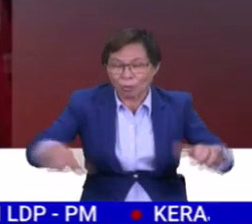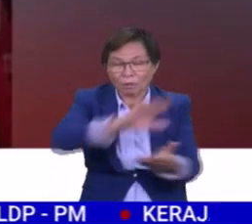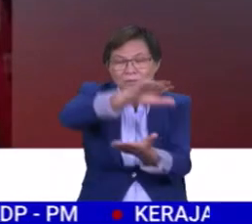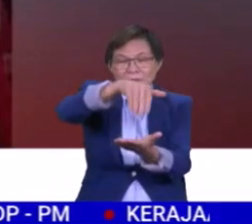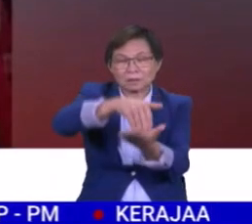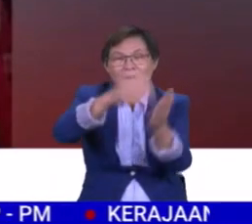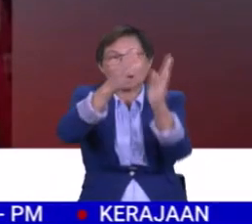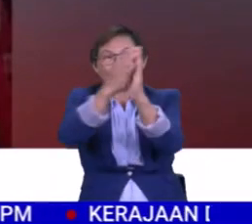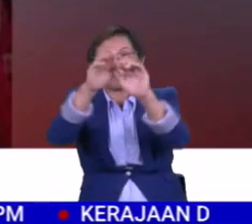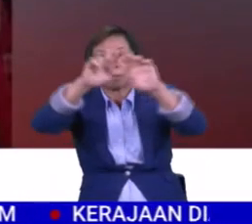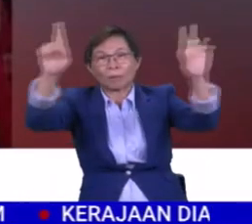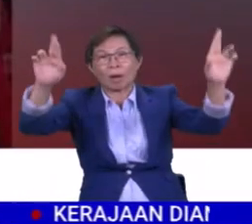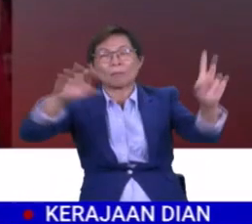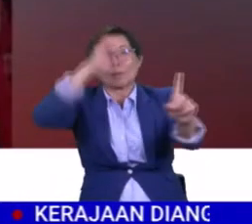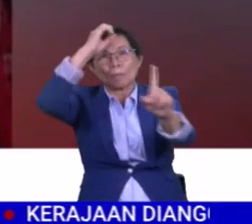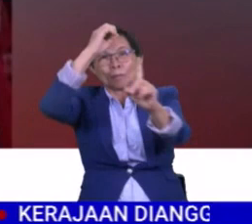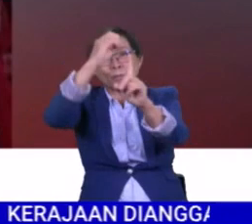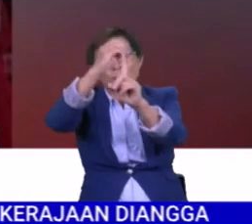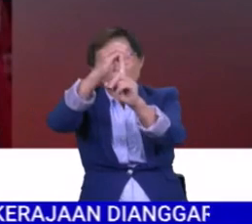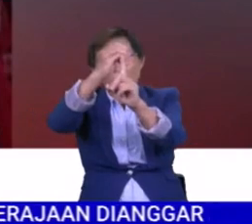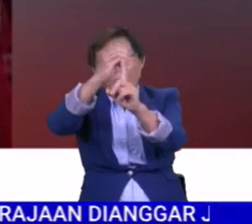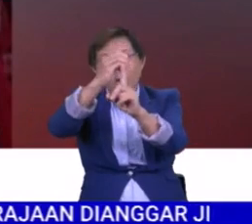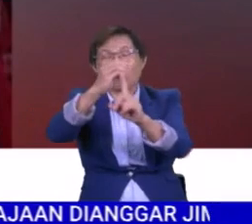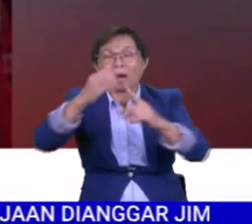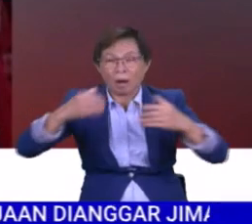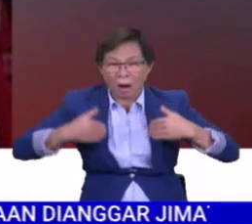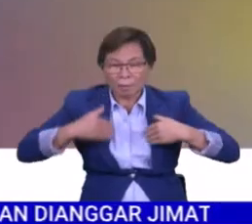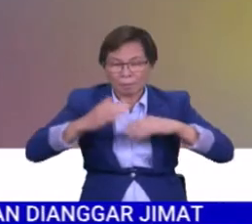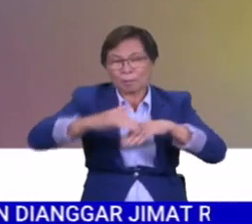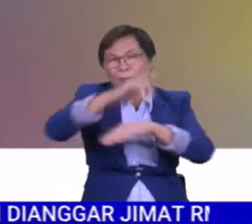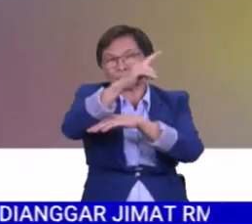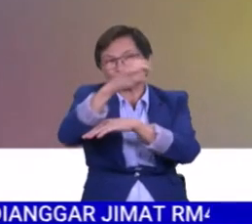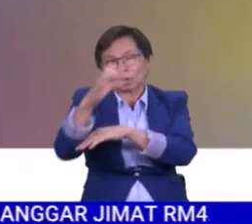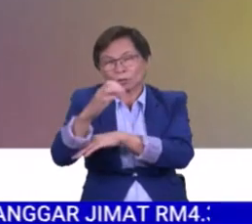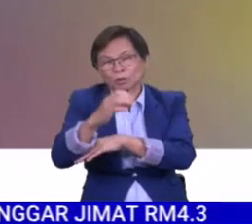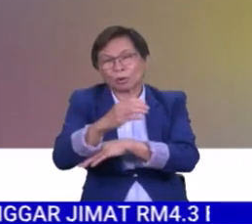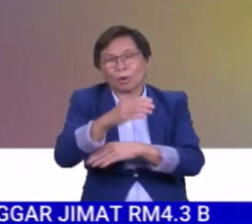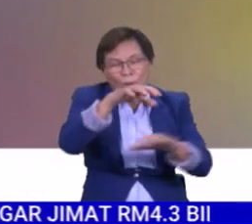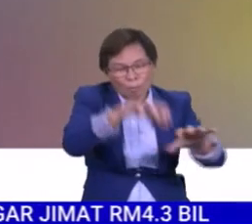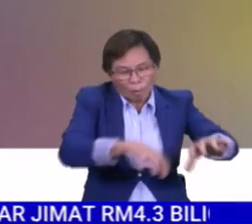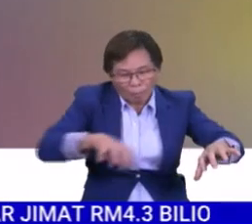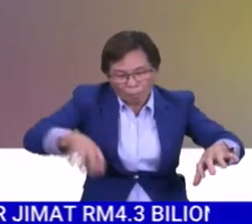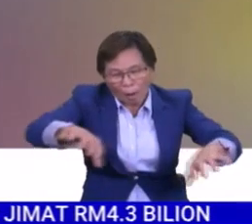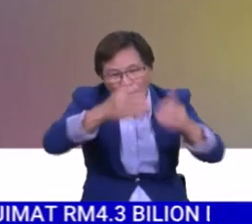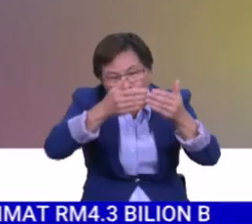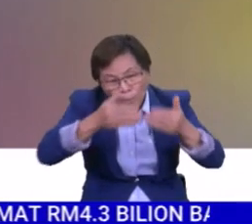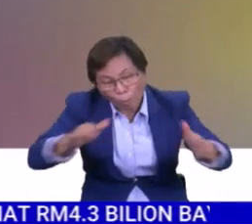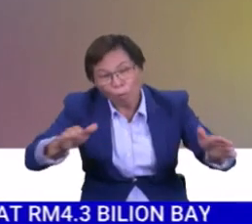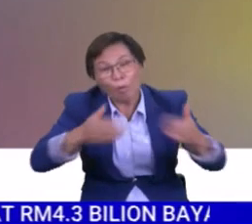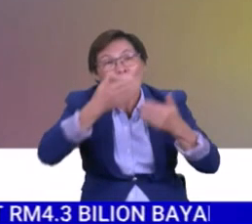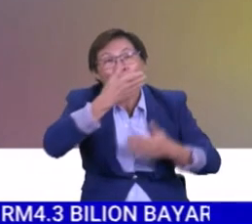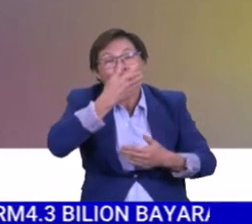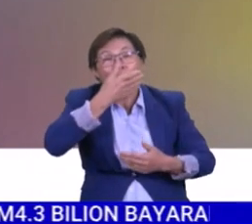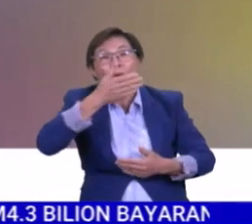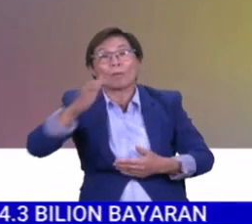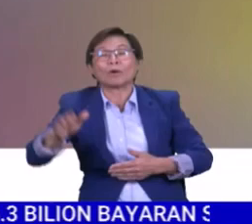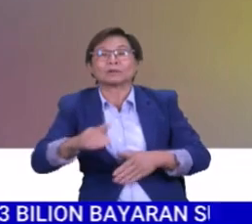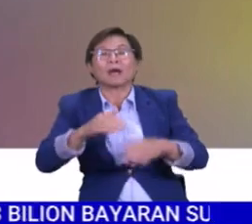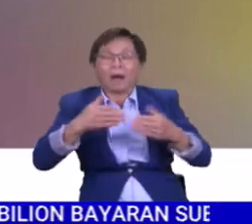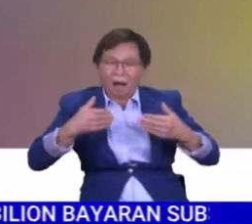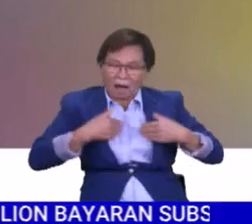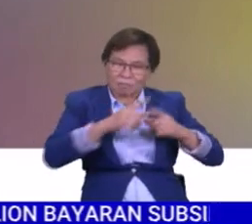Raya Yang bermotifkan dakwah dipahamkan kira-kira lebih 100 sedang berpose turut diedarkan pada hari yang